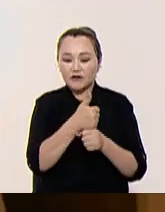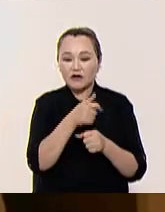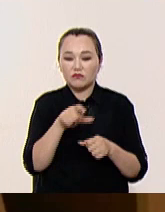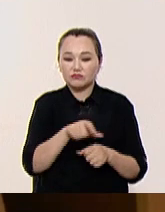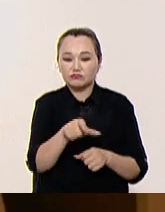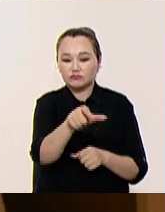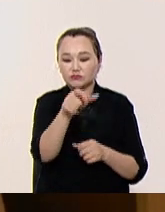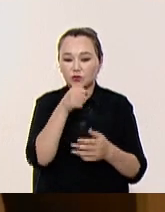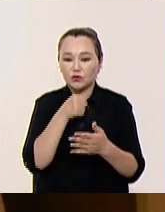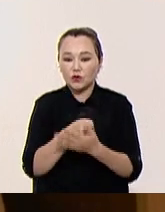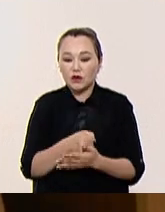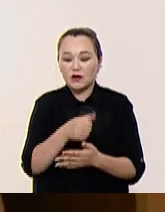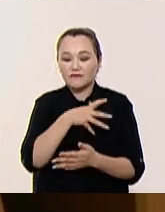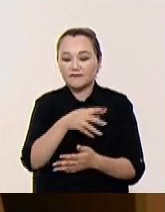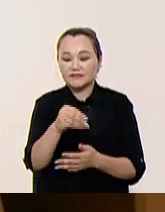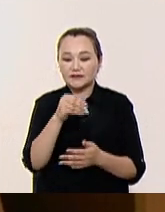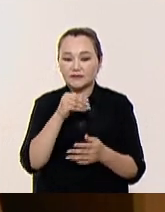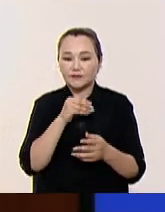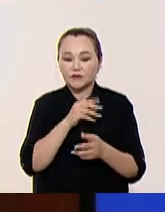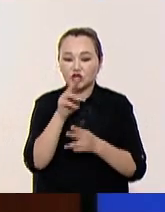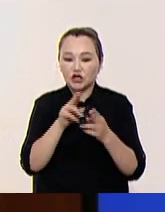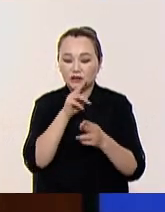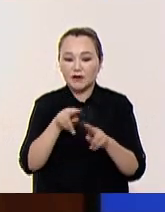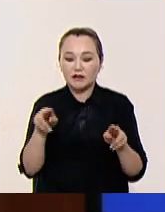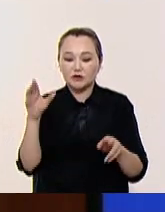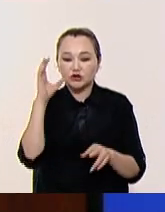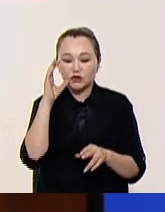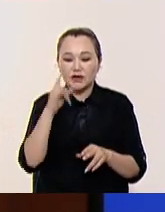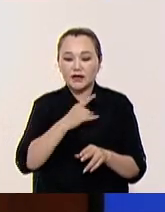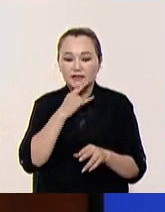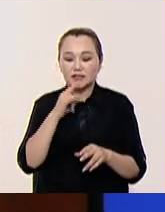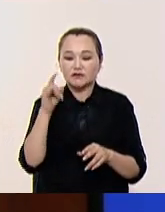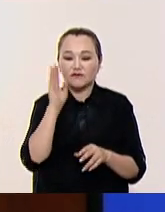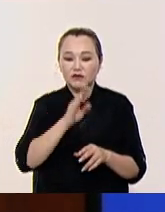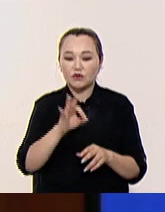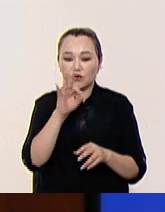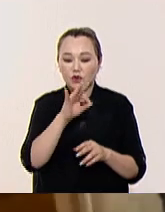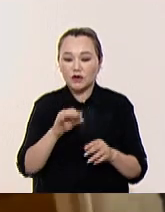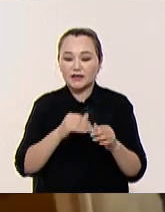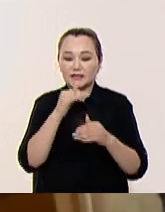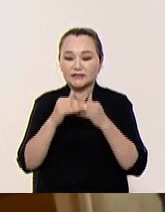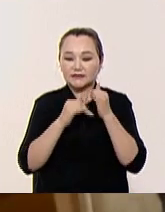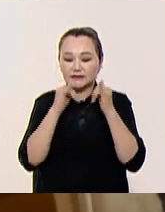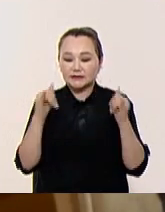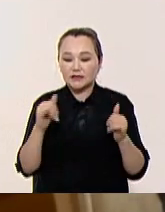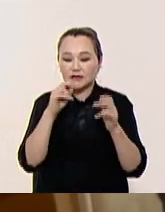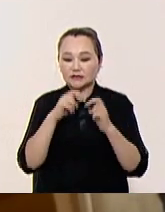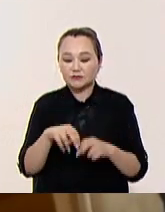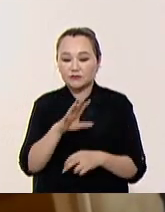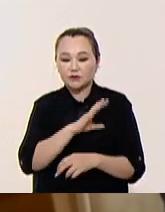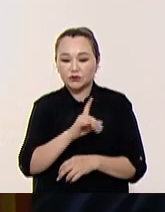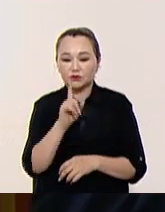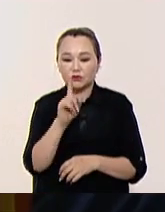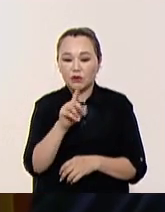ағады. Бүгін мәжіліс қабырғасында өткен парламенттік тыңдауда Қазақстанның су саласын дамыту перспективалары қаралды.